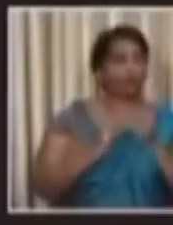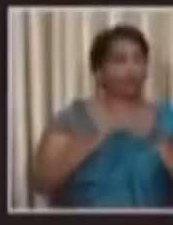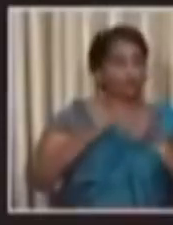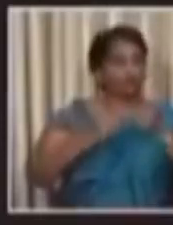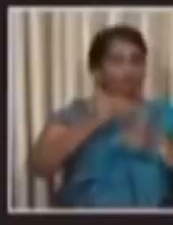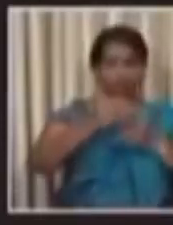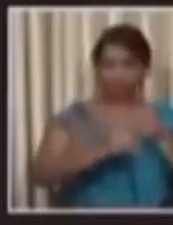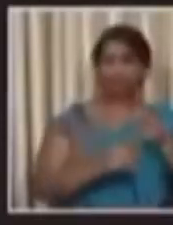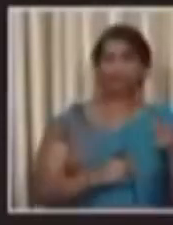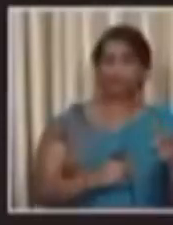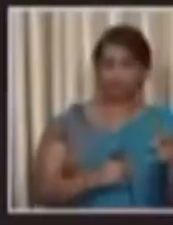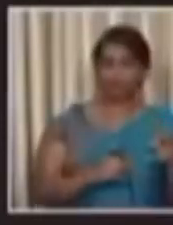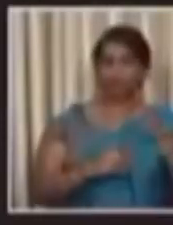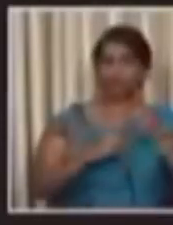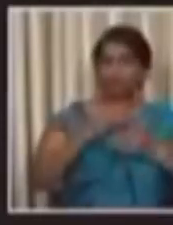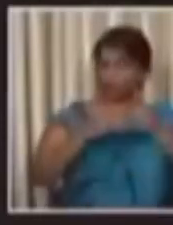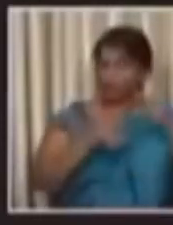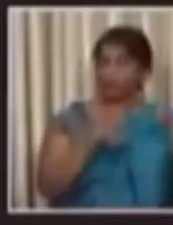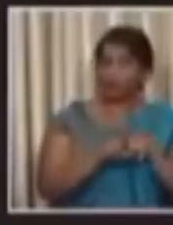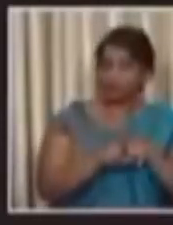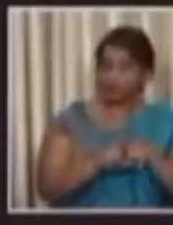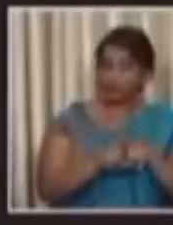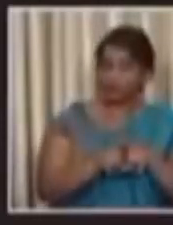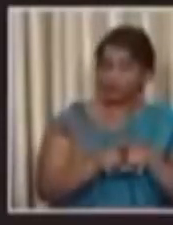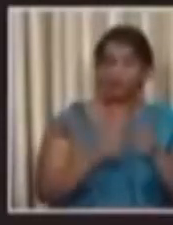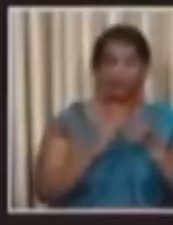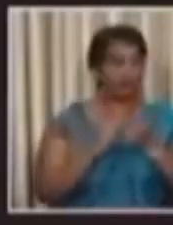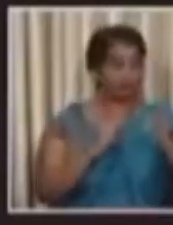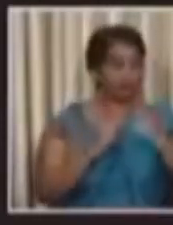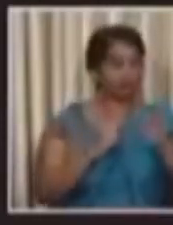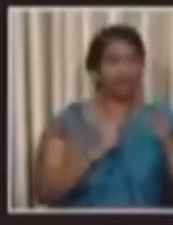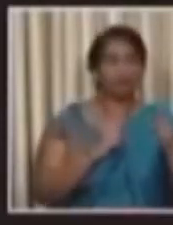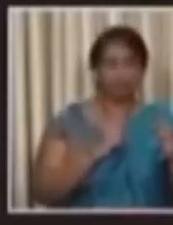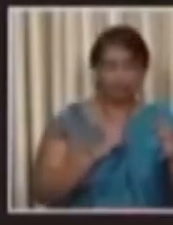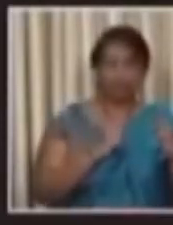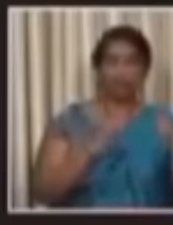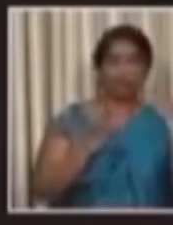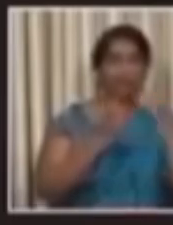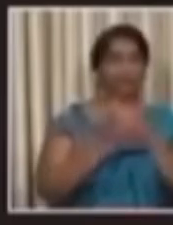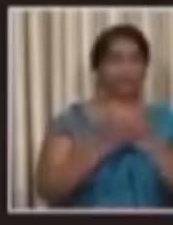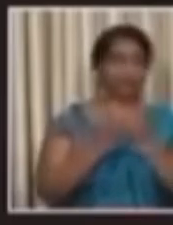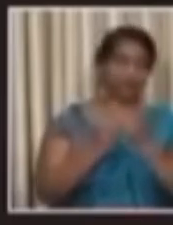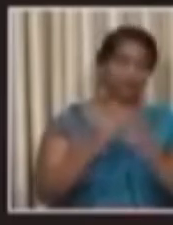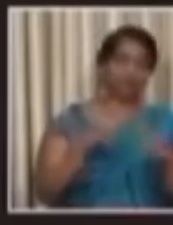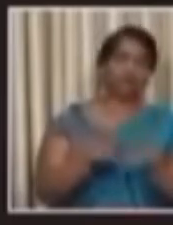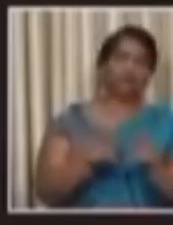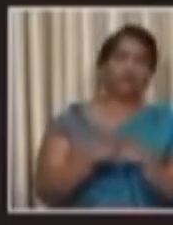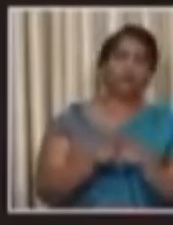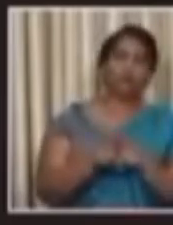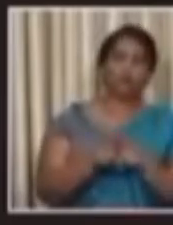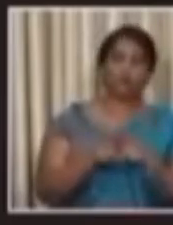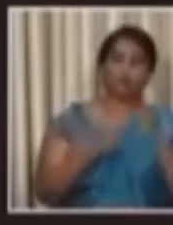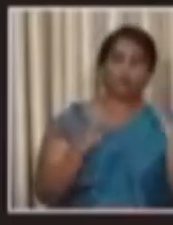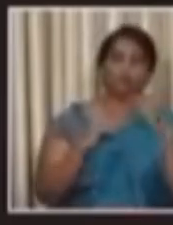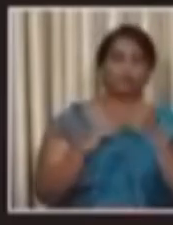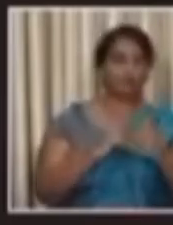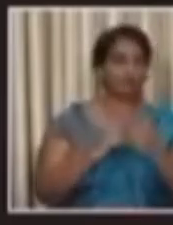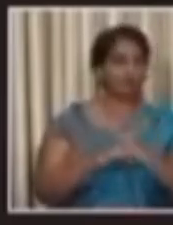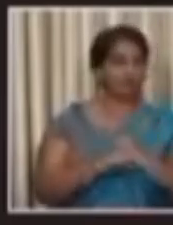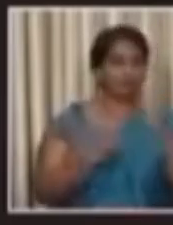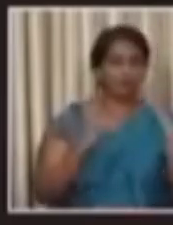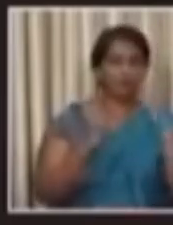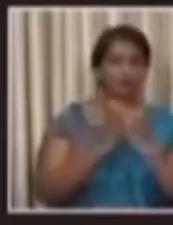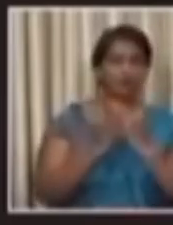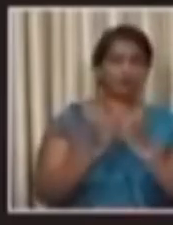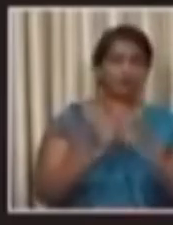පියවරයන් ටිකක් තියෙනවා. ඒ පියවරයන් යන්න මේ මැතිවරණයත් එක්ක ආපු කාලේ ප්‍රමාණවත් නැති හින්දා තමයි